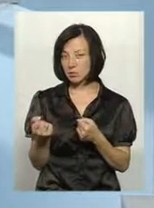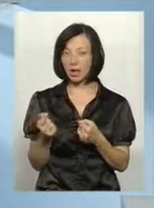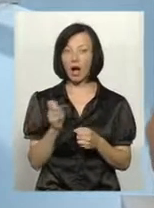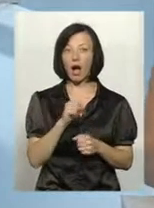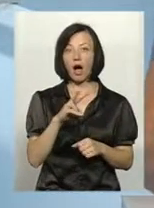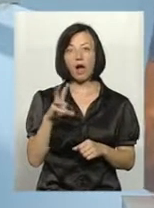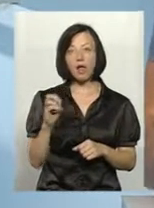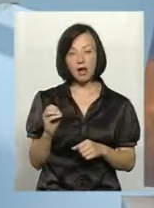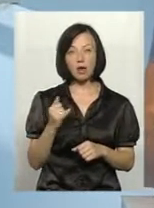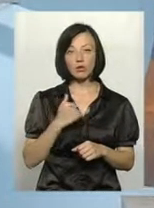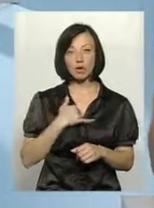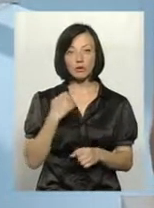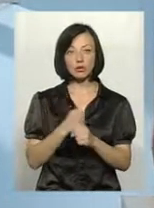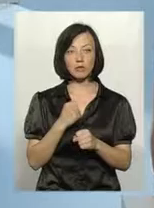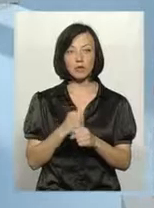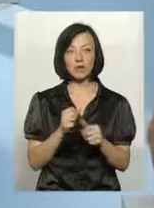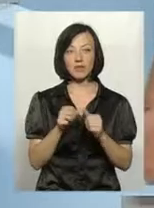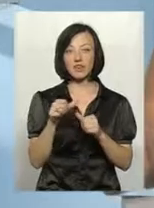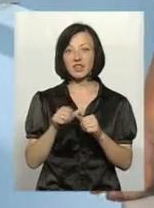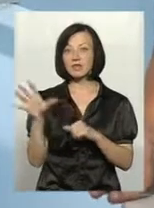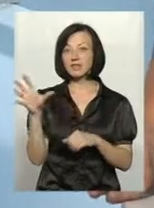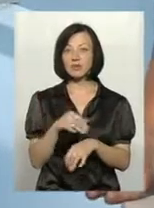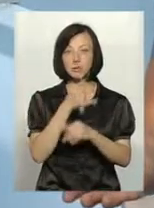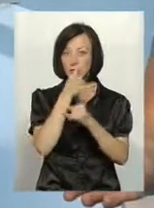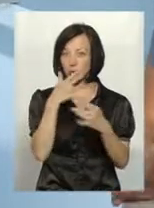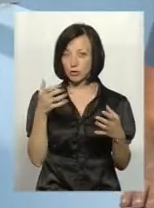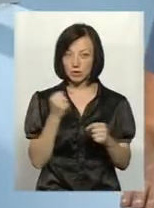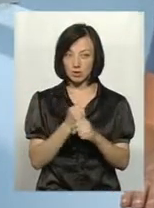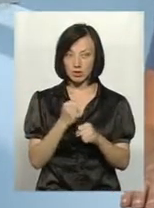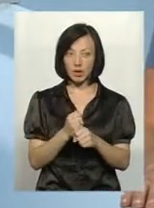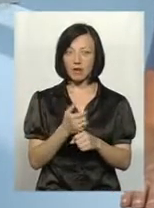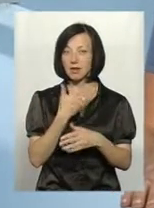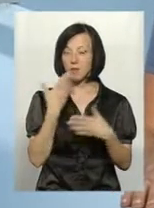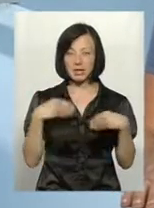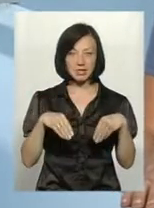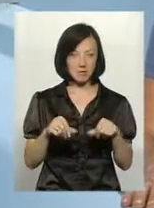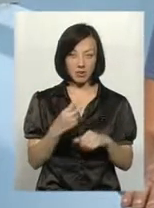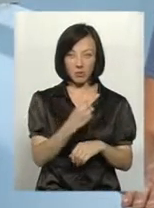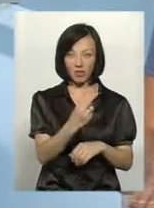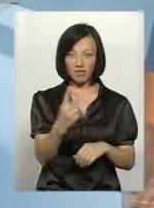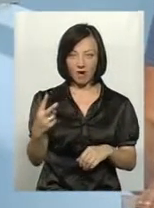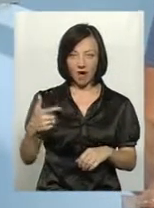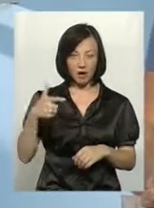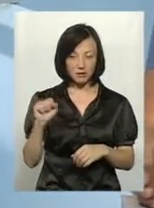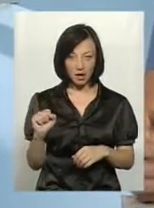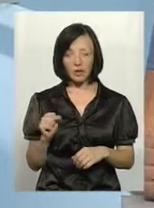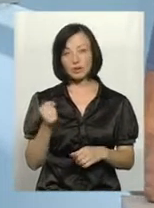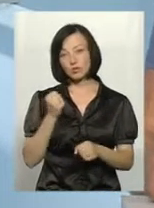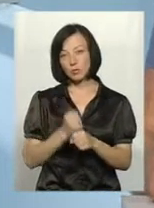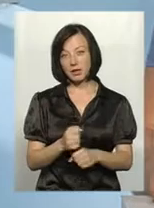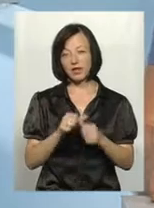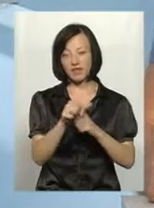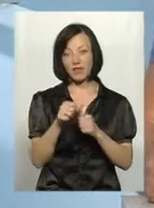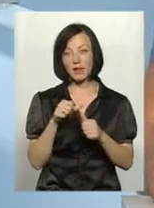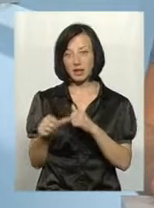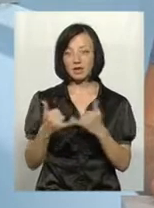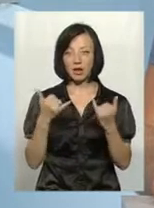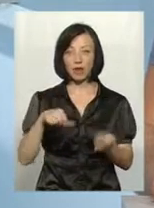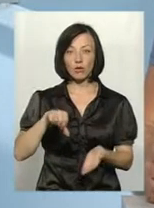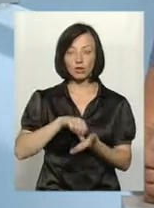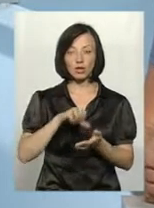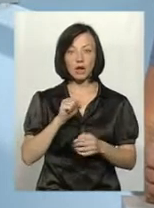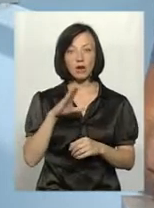але ж в нас зробили винятки, всім не можуть дати, бо її, власне, немає вже по тих 2 гектари, якщо розділити. Тому зробили винятки для